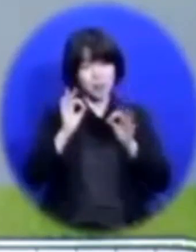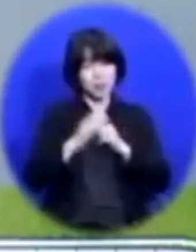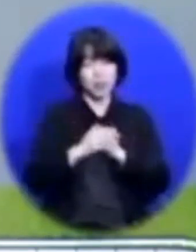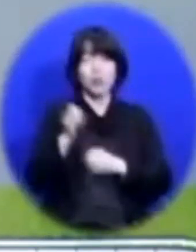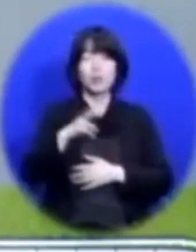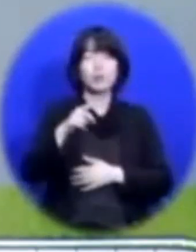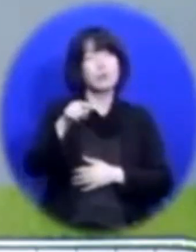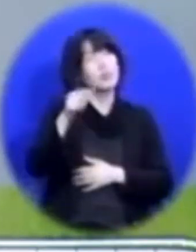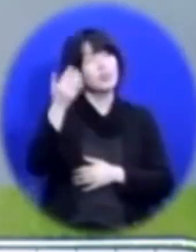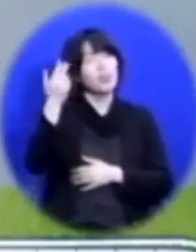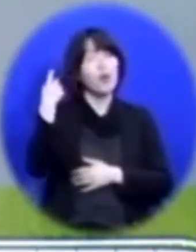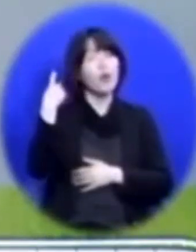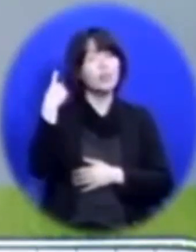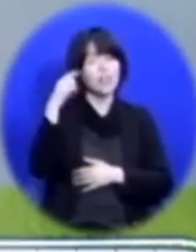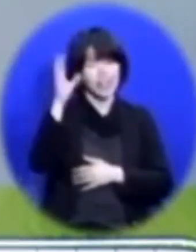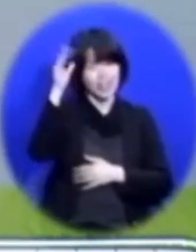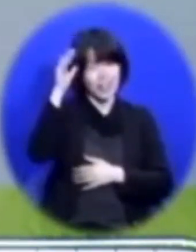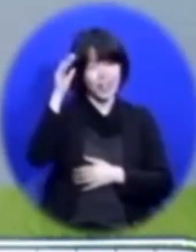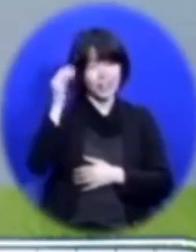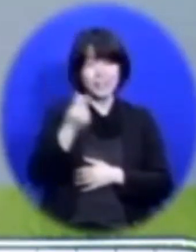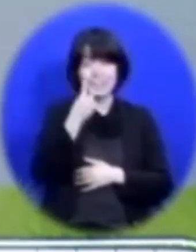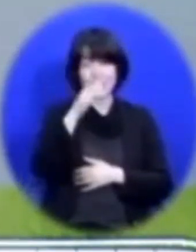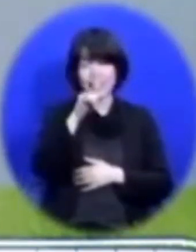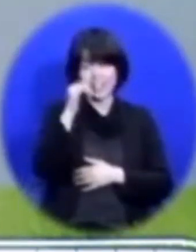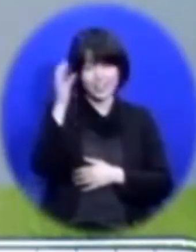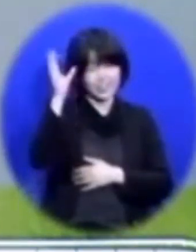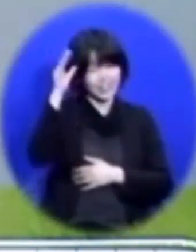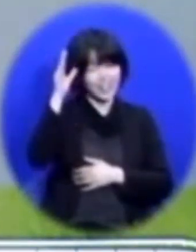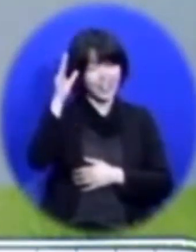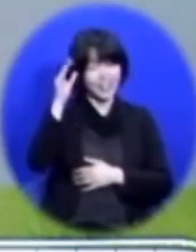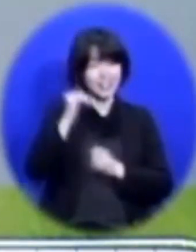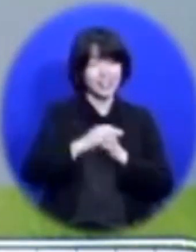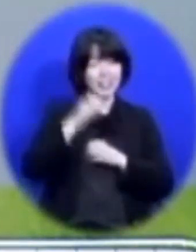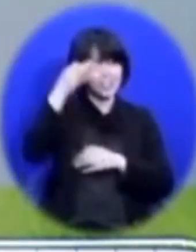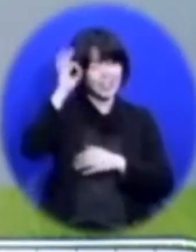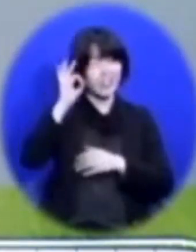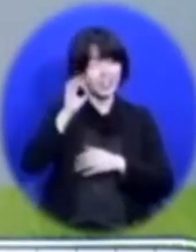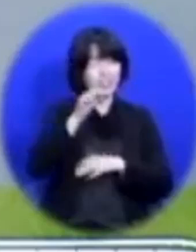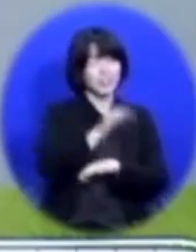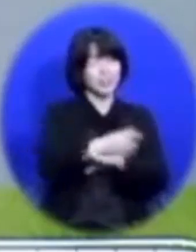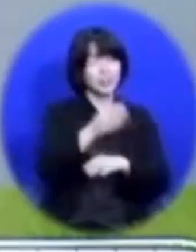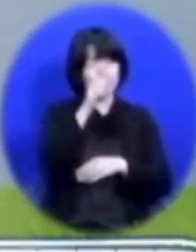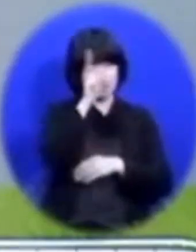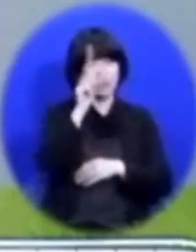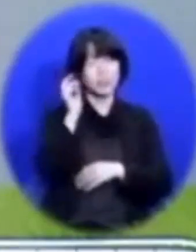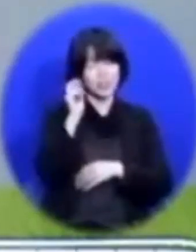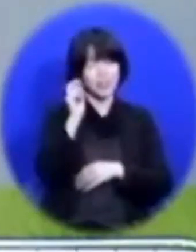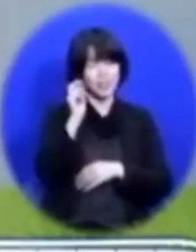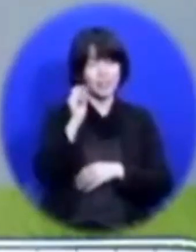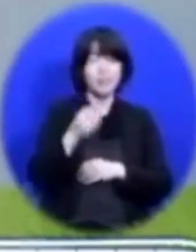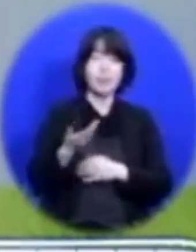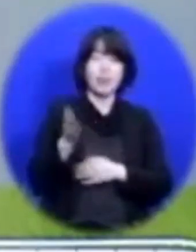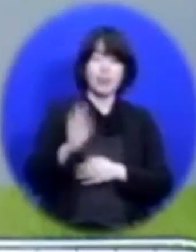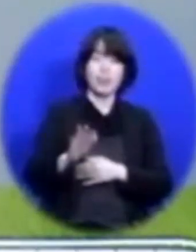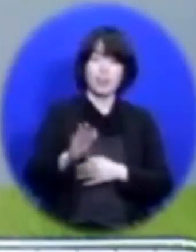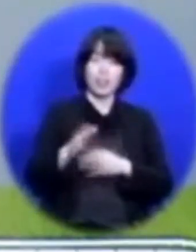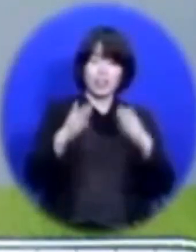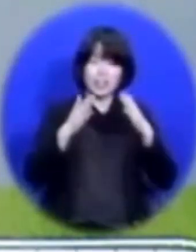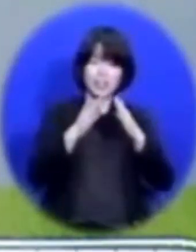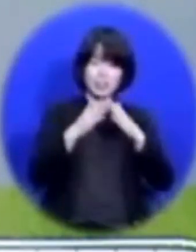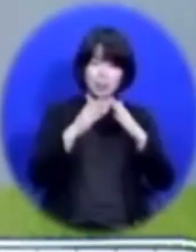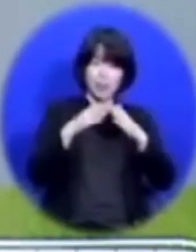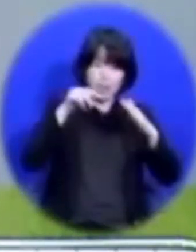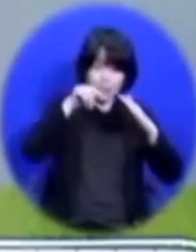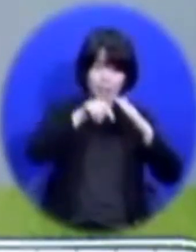그강아지를떠올렸다.그녀는 진짜강아지를살수있었으면좋았을거라고생각했다.하지만그녀가안으로들어갔을때 ,눈이내리고